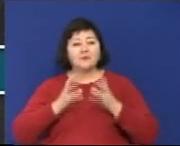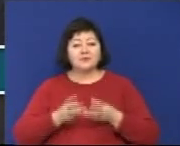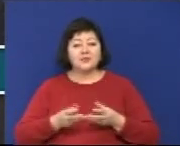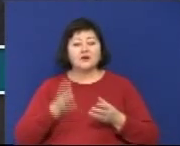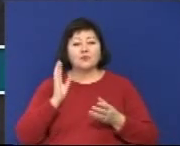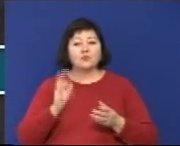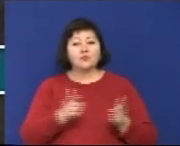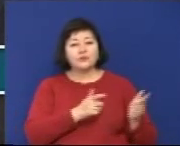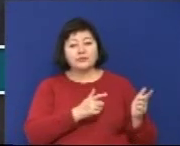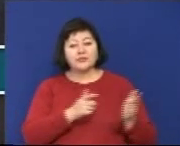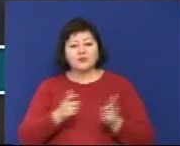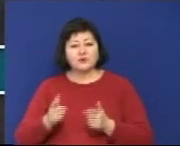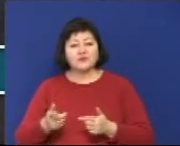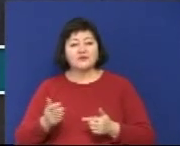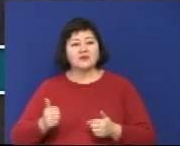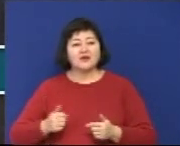к чему-то стремиться.